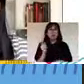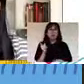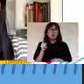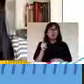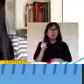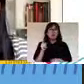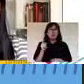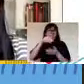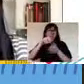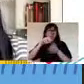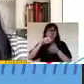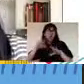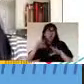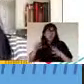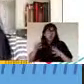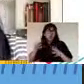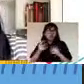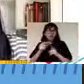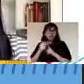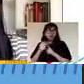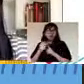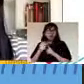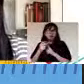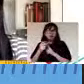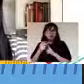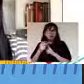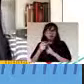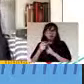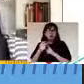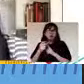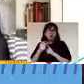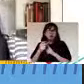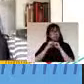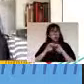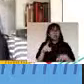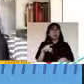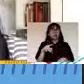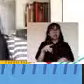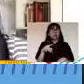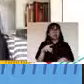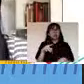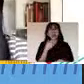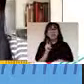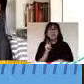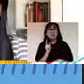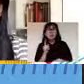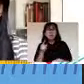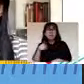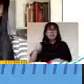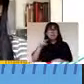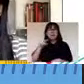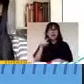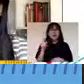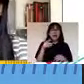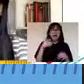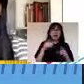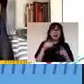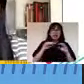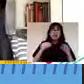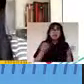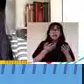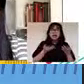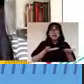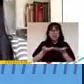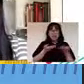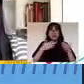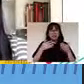kita juga memberikan data-data kita kepada mereka yang melakukan jasa-jasa di bidang telekomunikasi. Kemudian di layanan